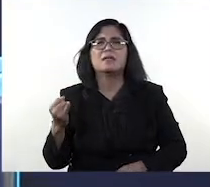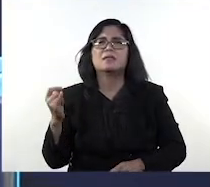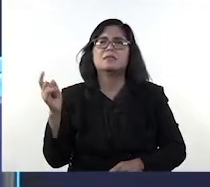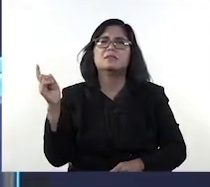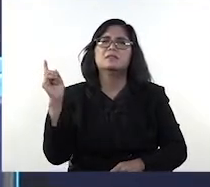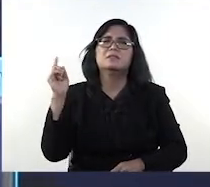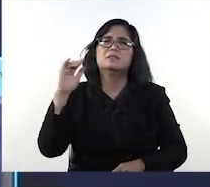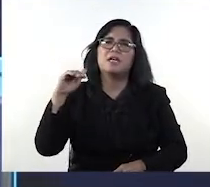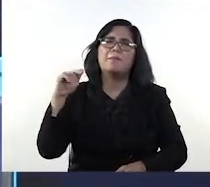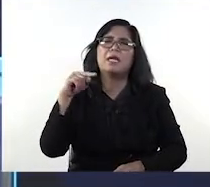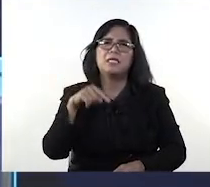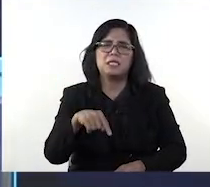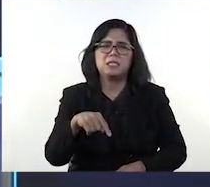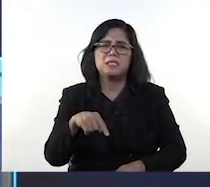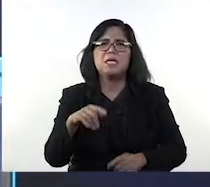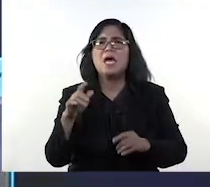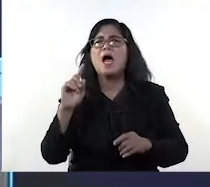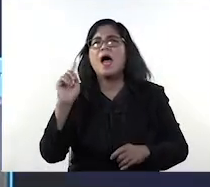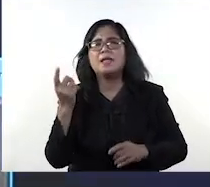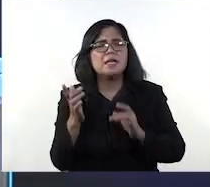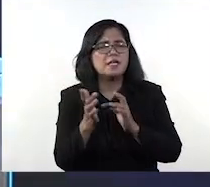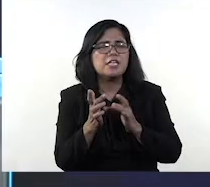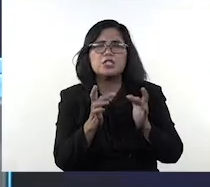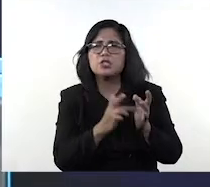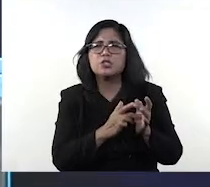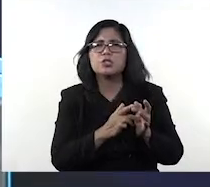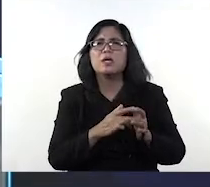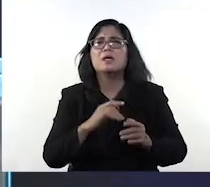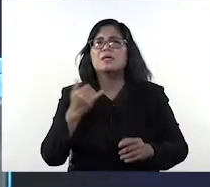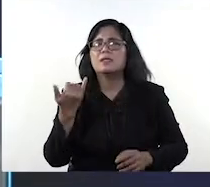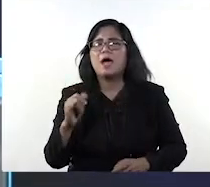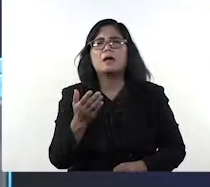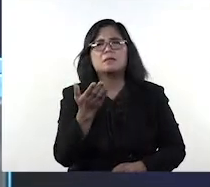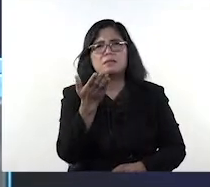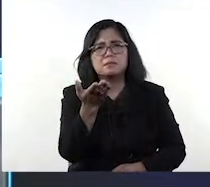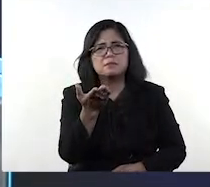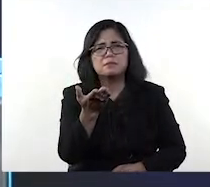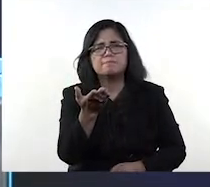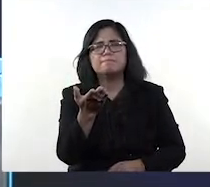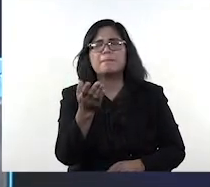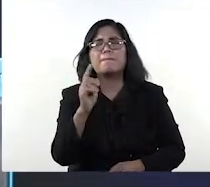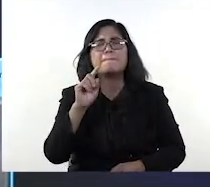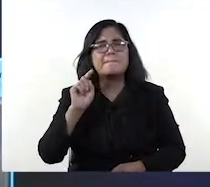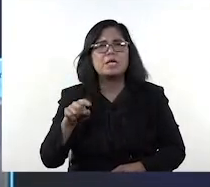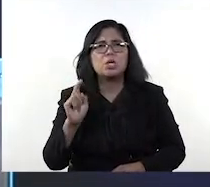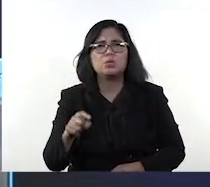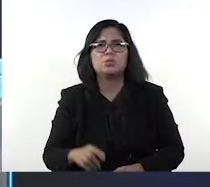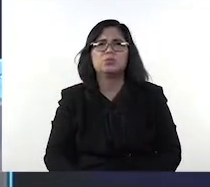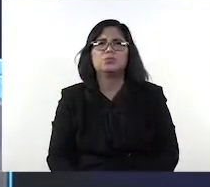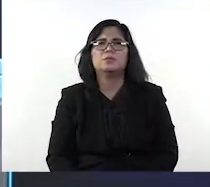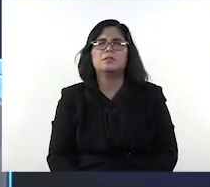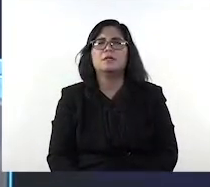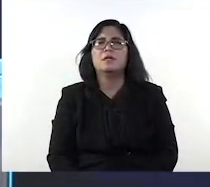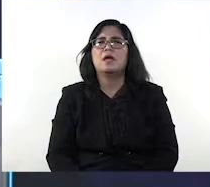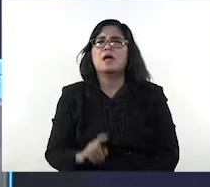tips ozat you did Hai kelompok punya Yesus Kau punya segala-galanya kau jumpai Yesus Kau